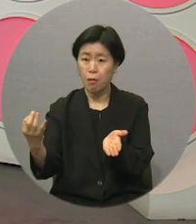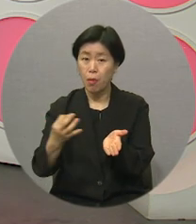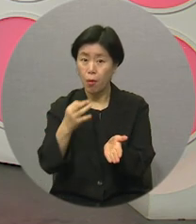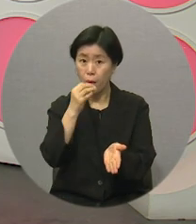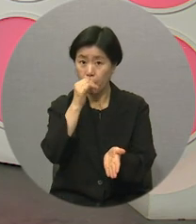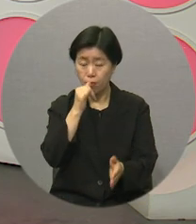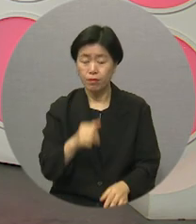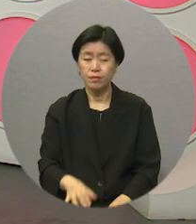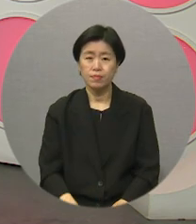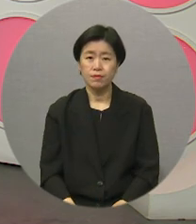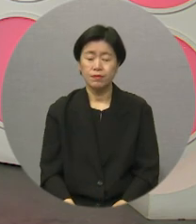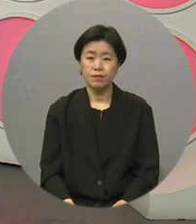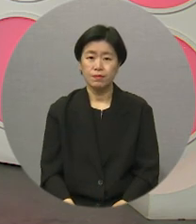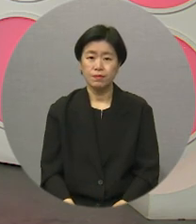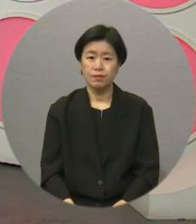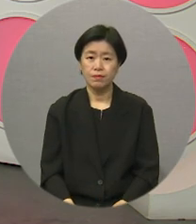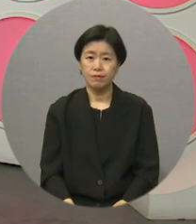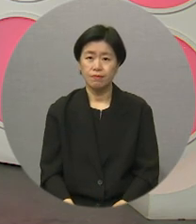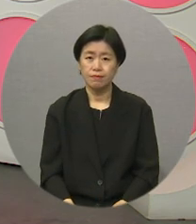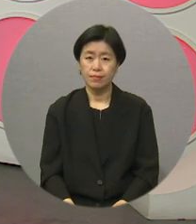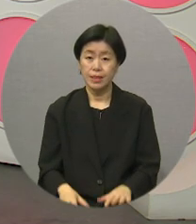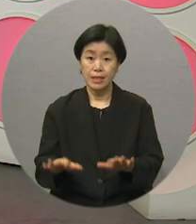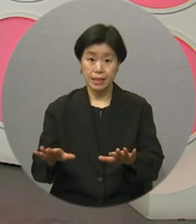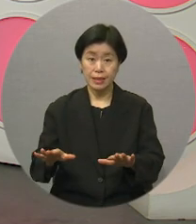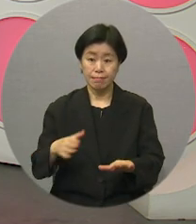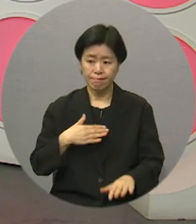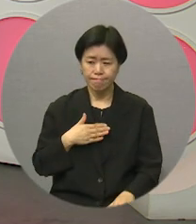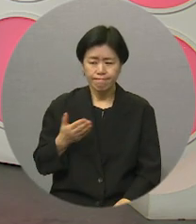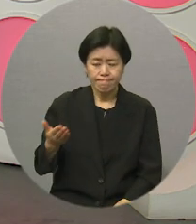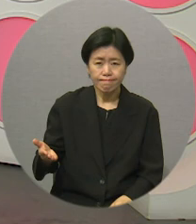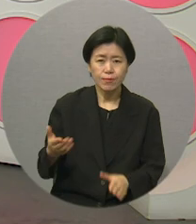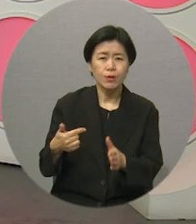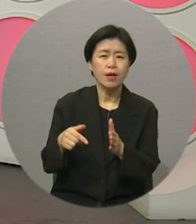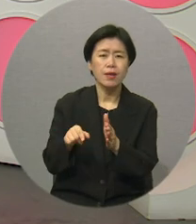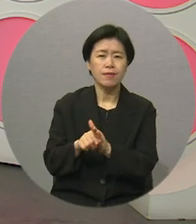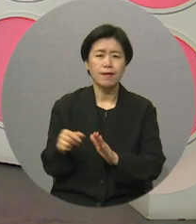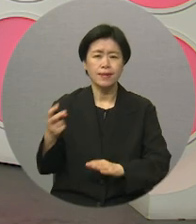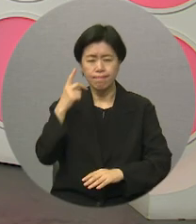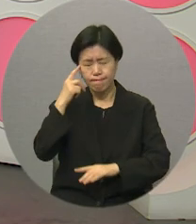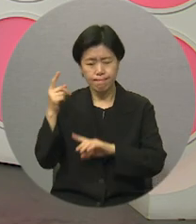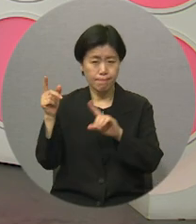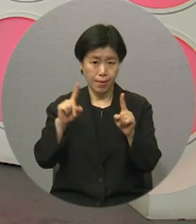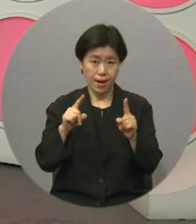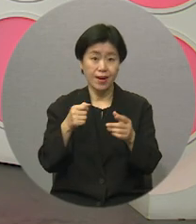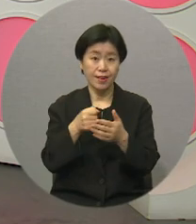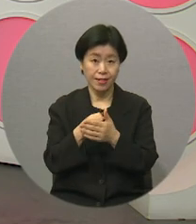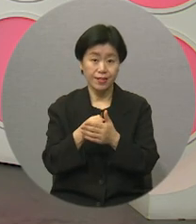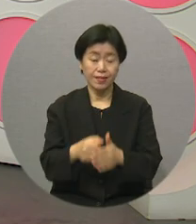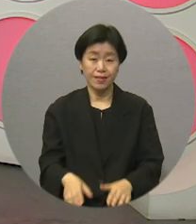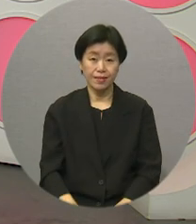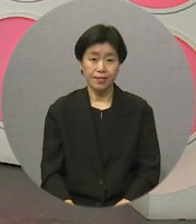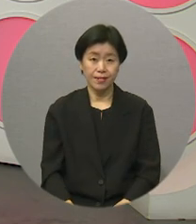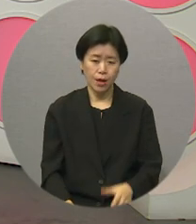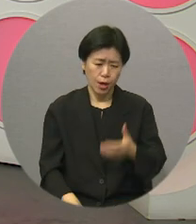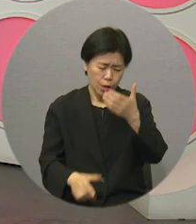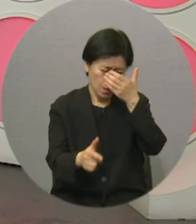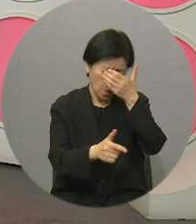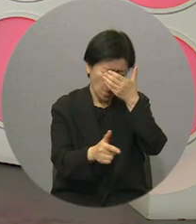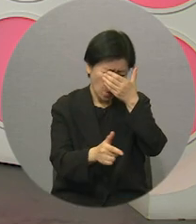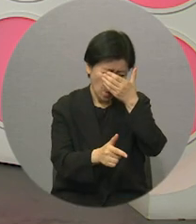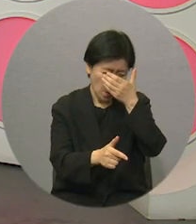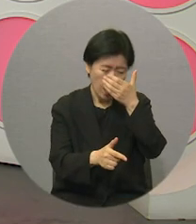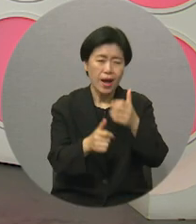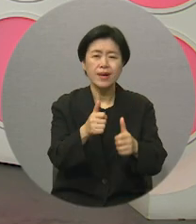했고 지금은 용접 자격시험을 준비 중입니다. 지켜야 할 가족이 있고